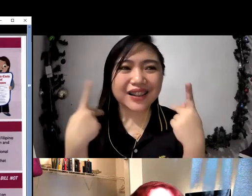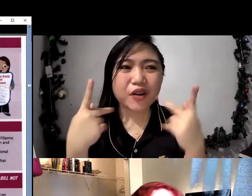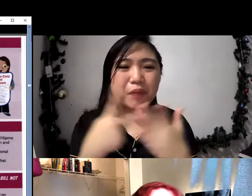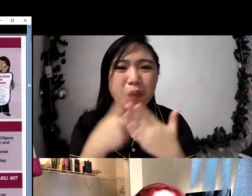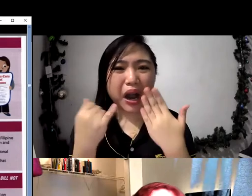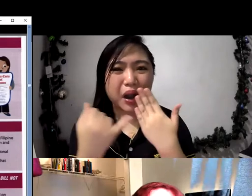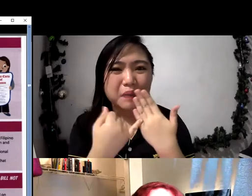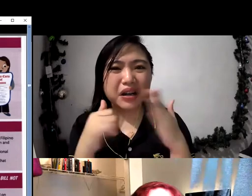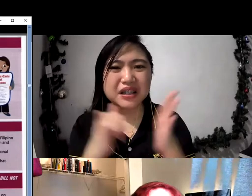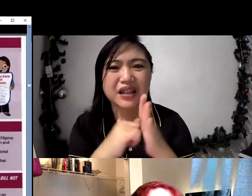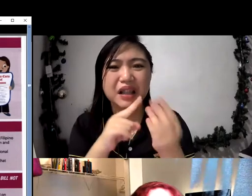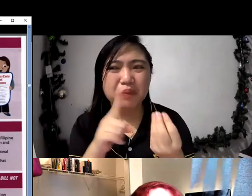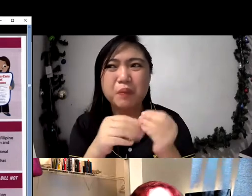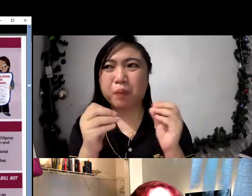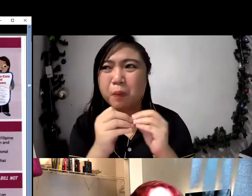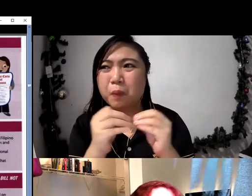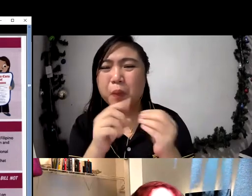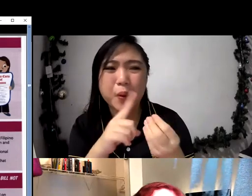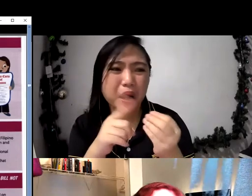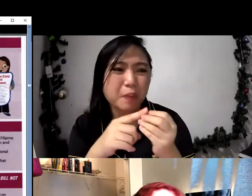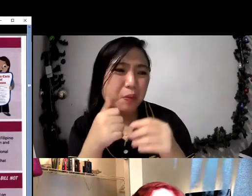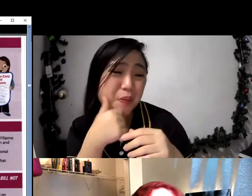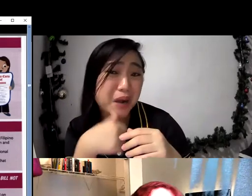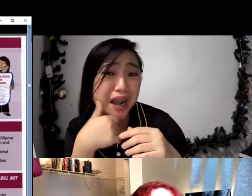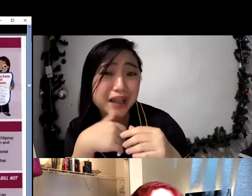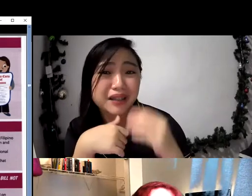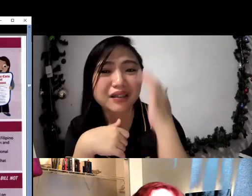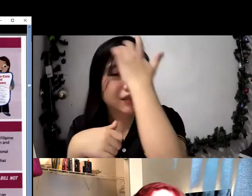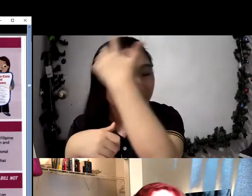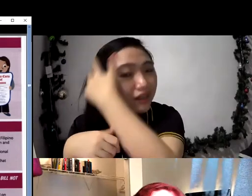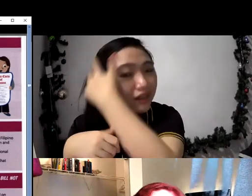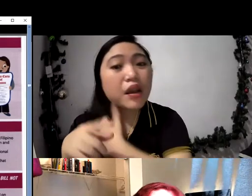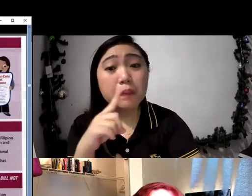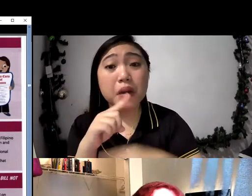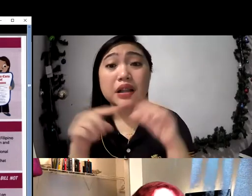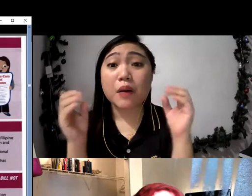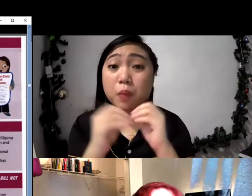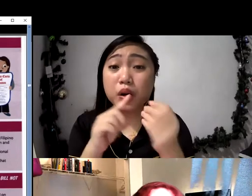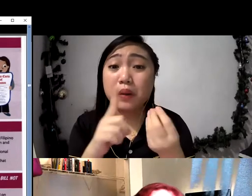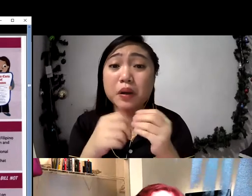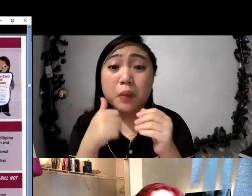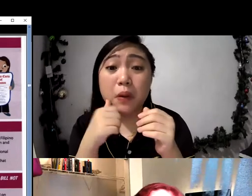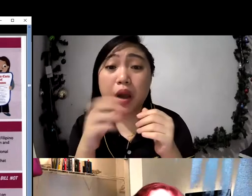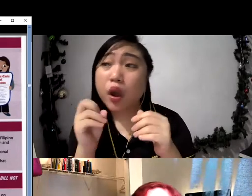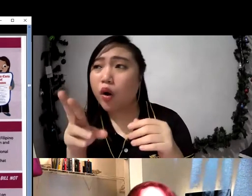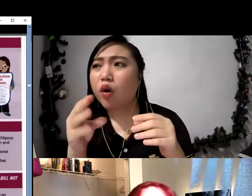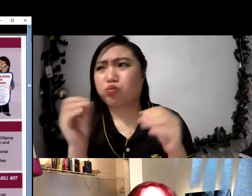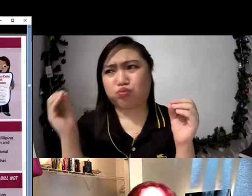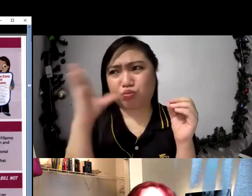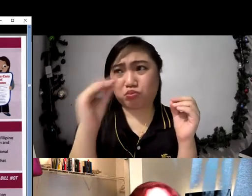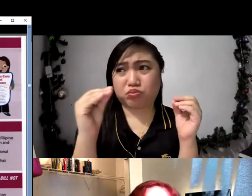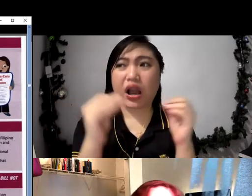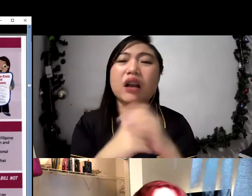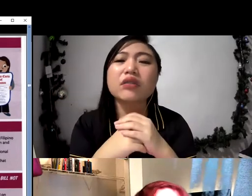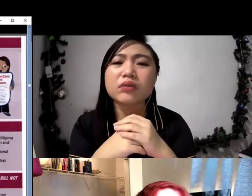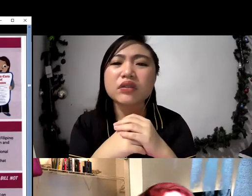na mas babae, kahit na di mo naman sinabing pang babae to, pero mas babae. O kaya mas lalaki yung nag-a-access.